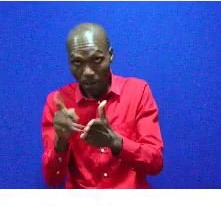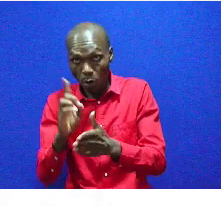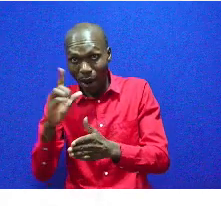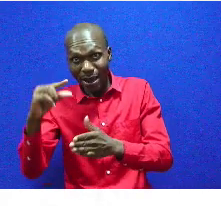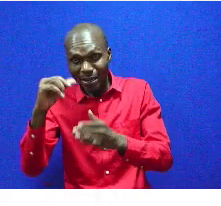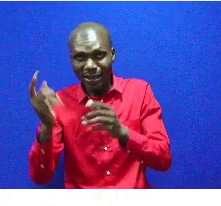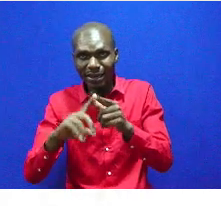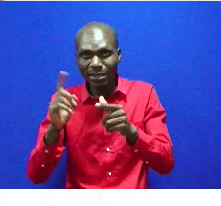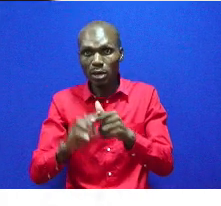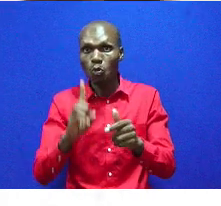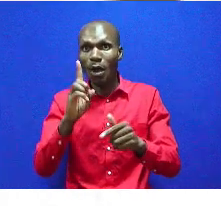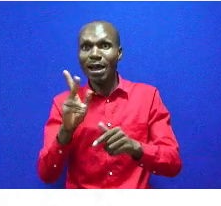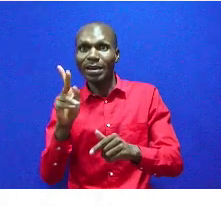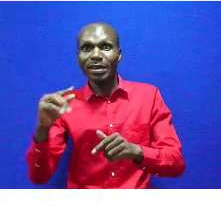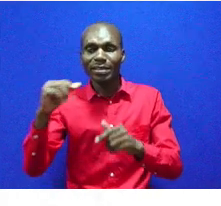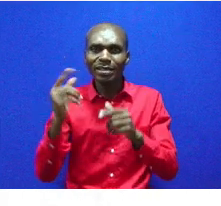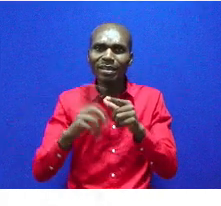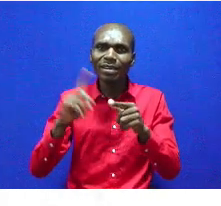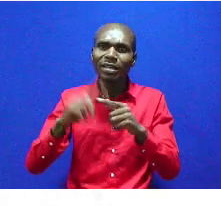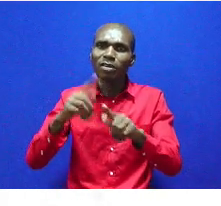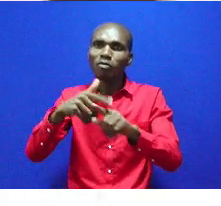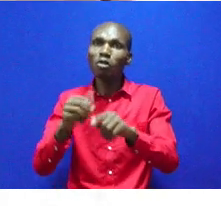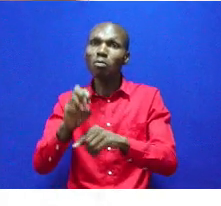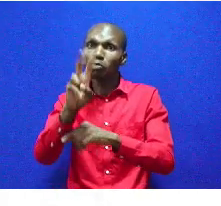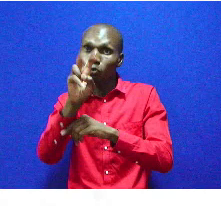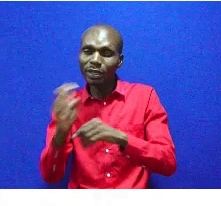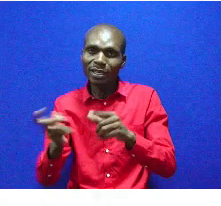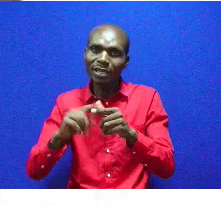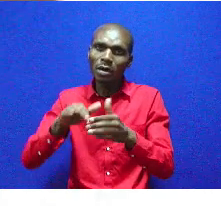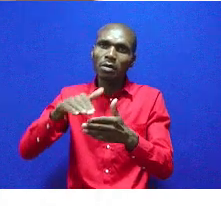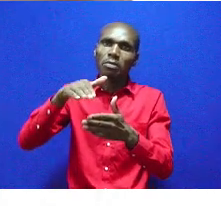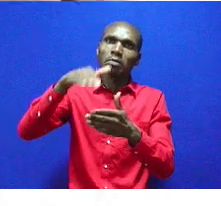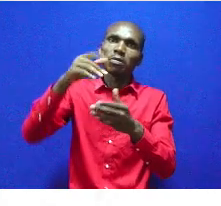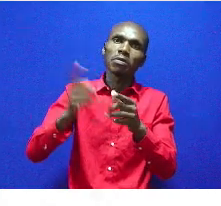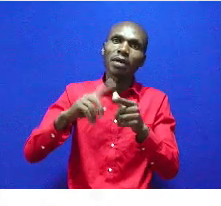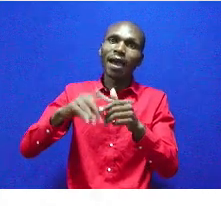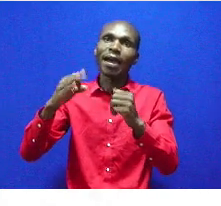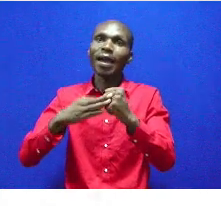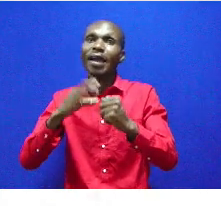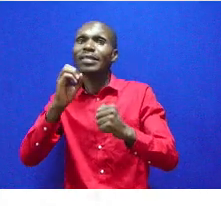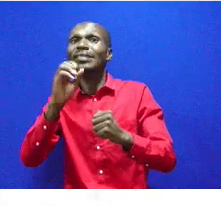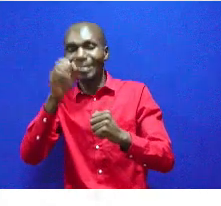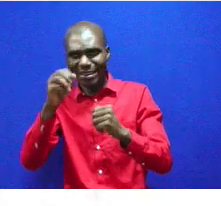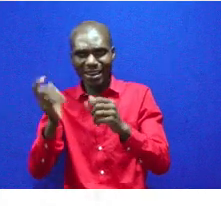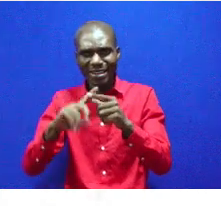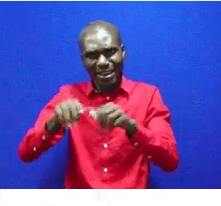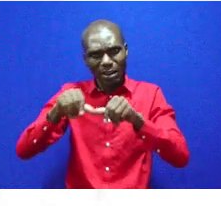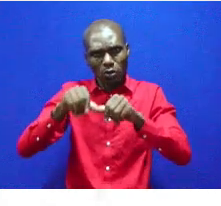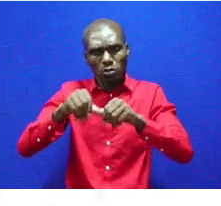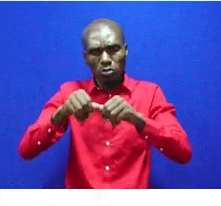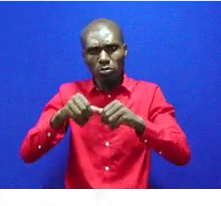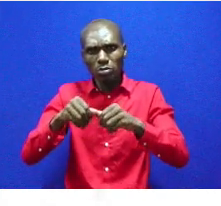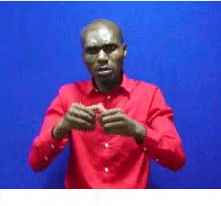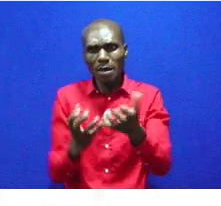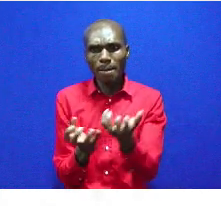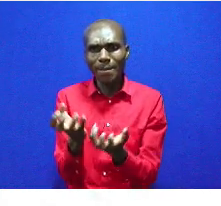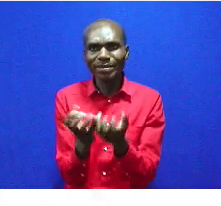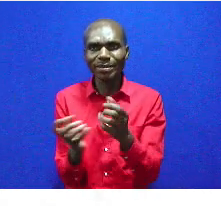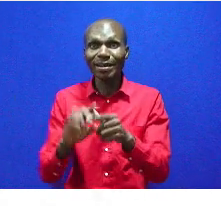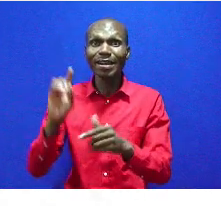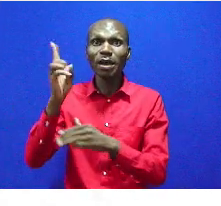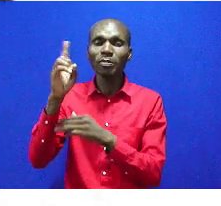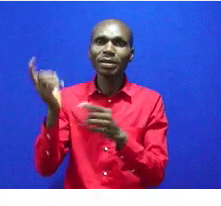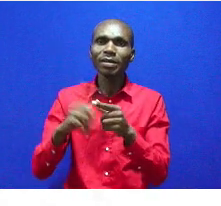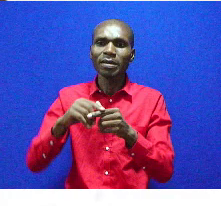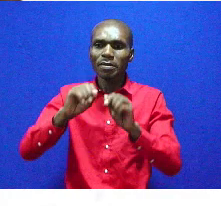kwa kilo, toka shilingi 20 mpaka shilingi 80. Tukienda soko letu la Nairobi